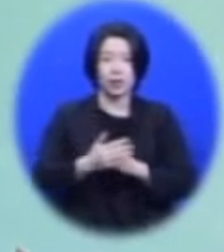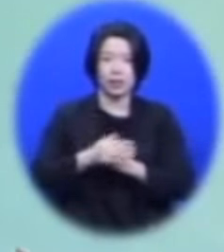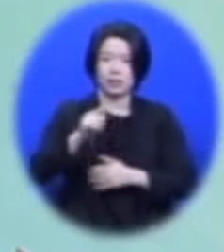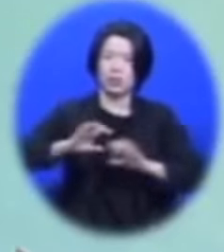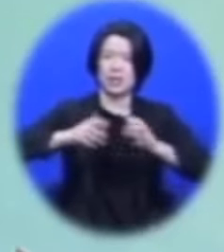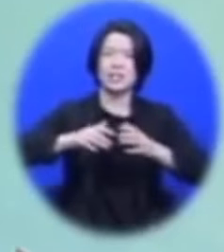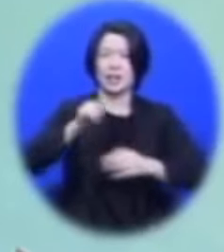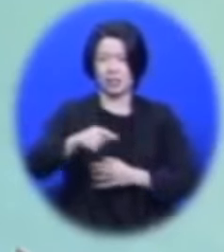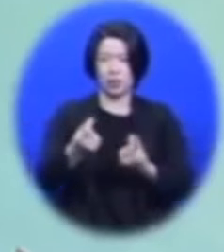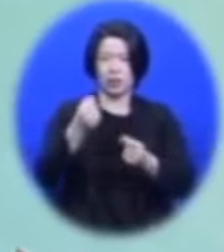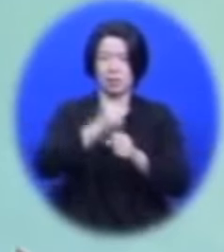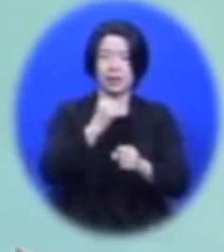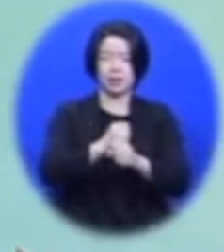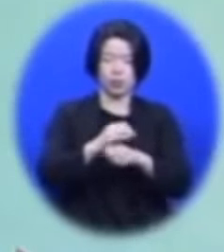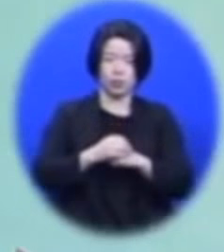그렇게 합니다.